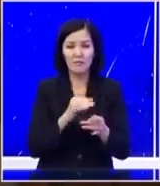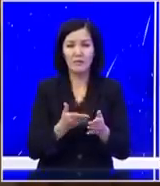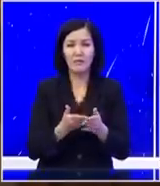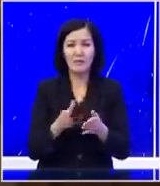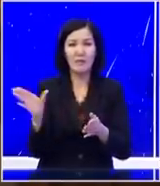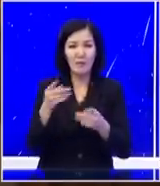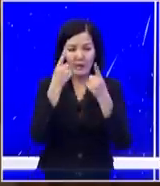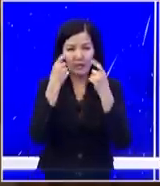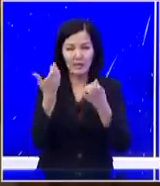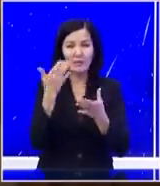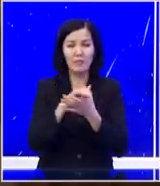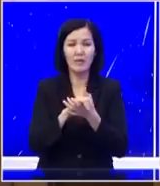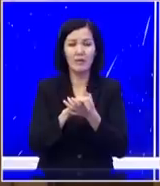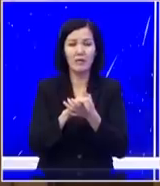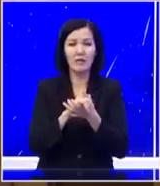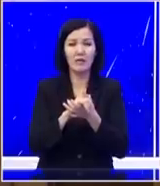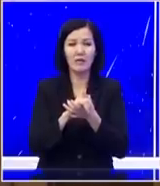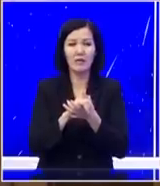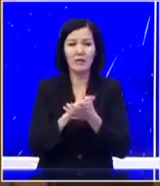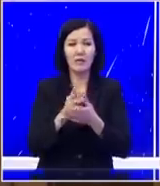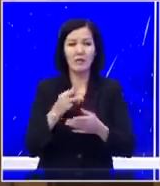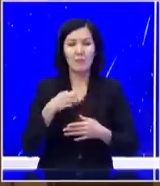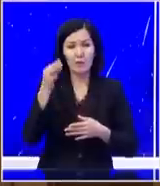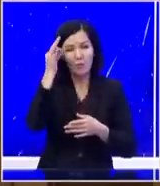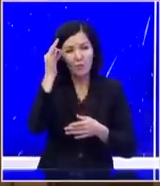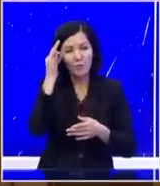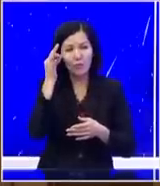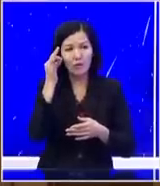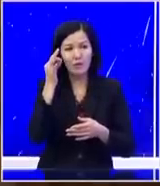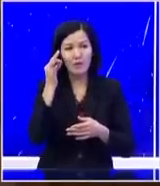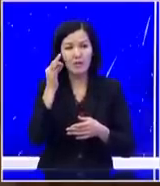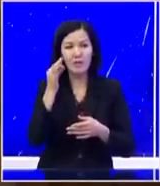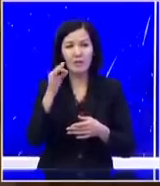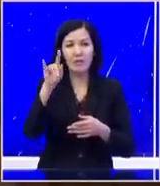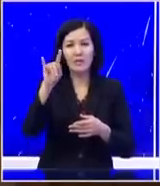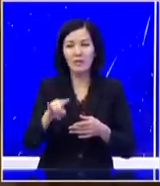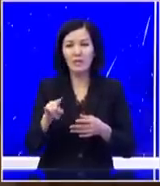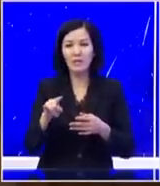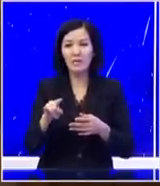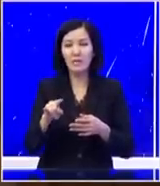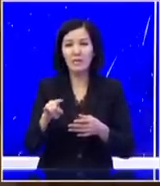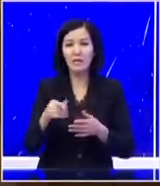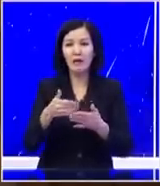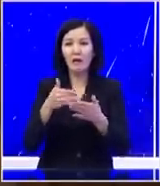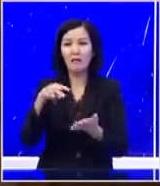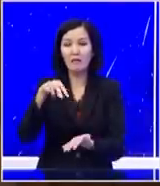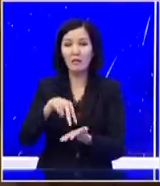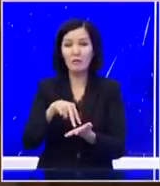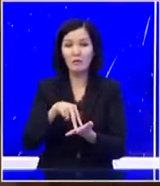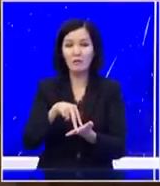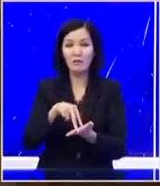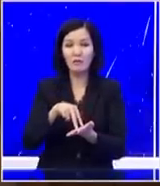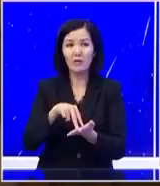бәрі біледі. Бейсен десем, я помню, мына жерде тұрдым, мына терезенің қасында. Бейсен, ты только не сдавайся деп